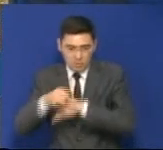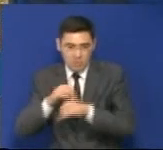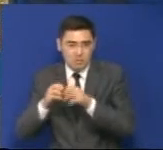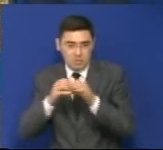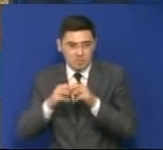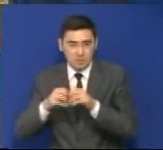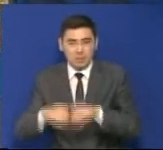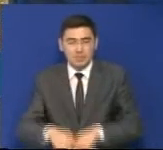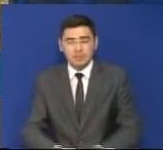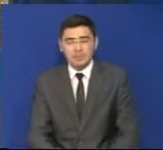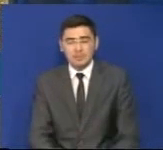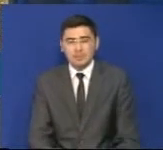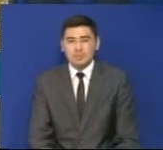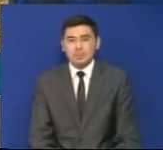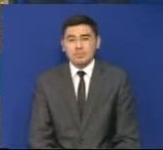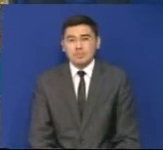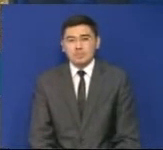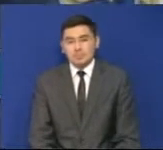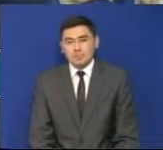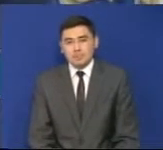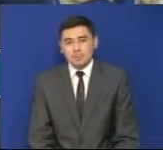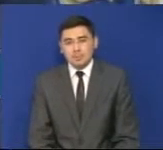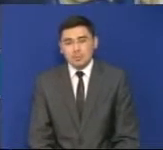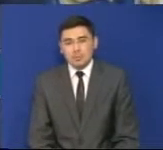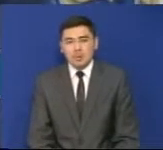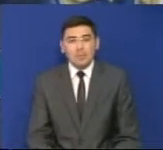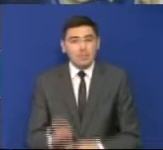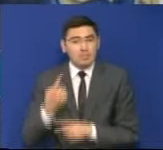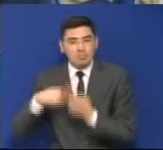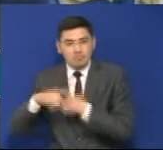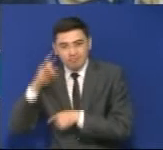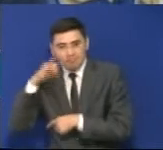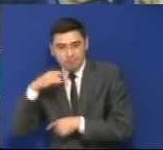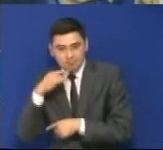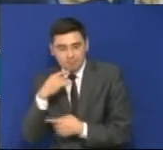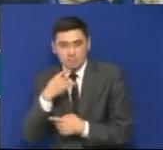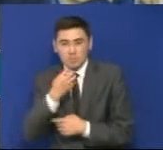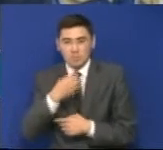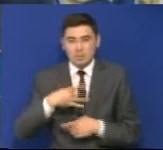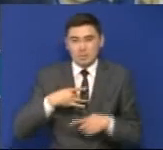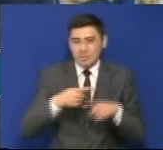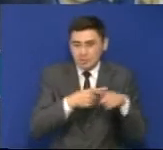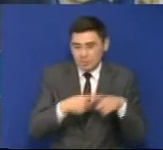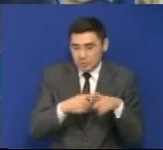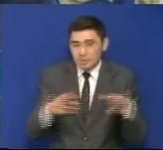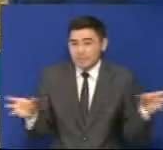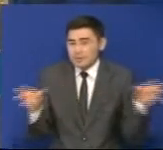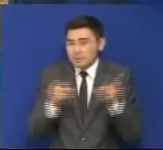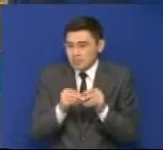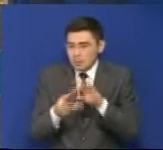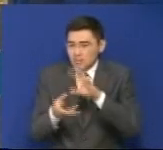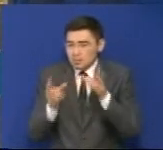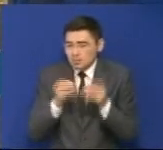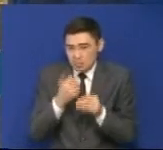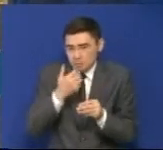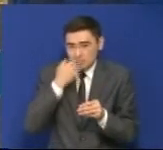возможность придать очень серьезный импульс. Бұл біздің мемлекеттер арасындағы іскерлік әріптестікке жаңа серпін беру үшін үлкен